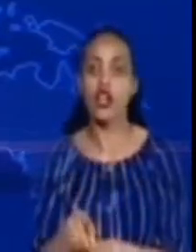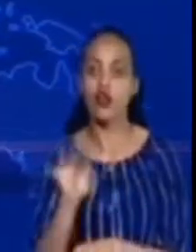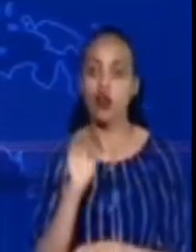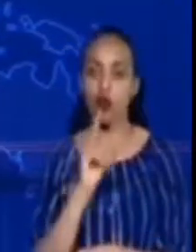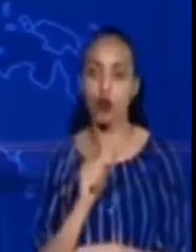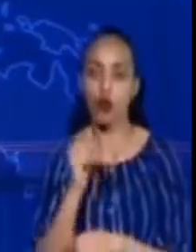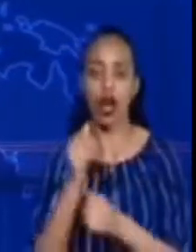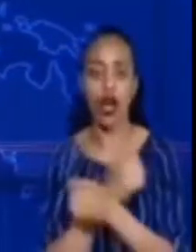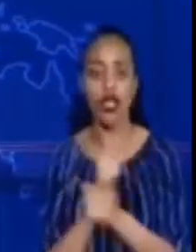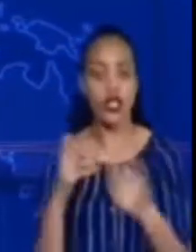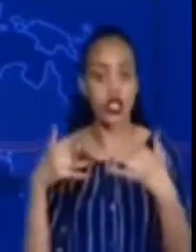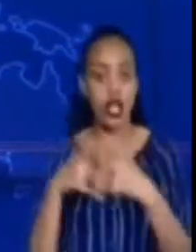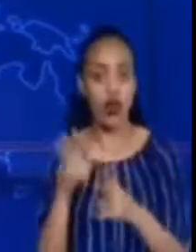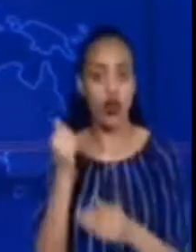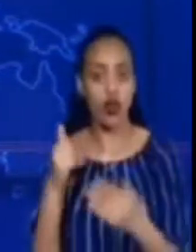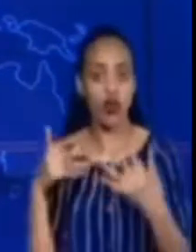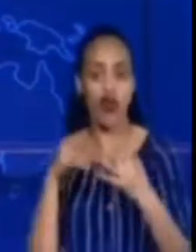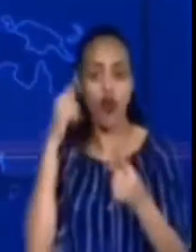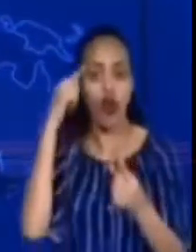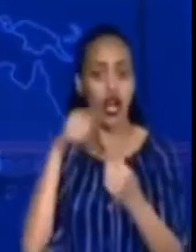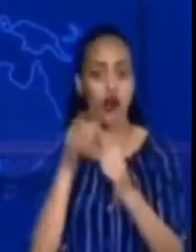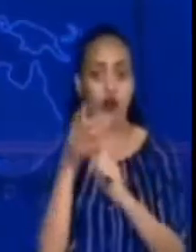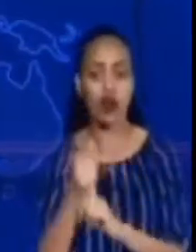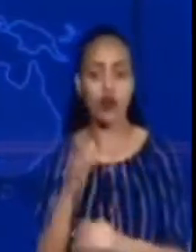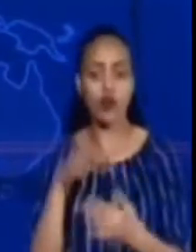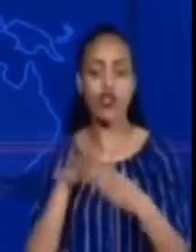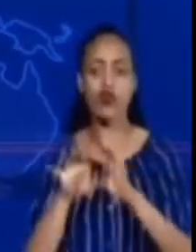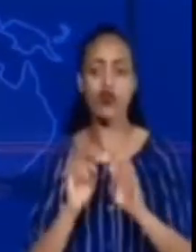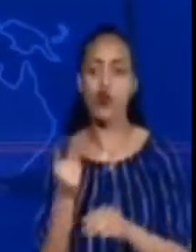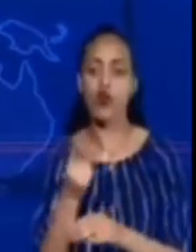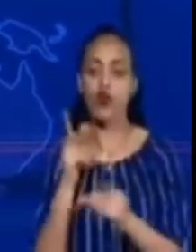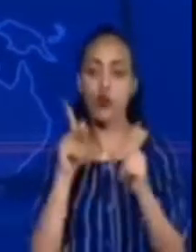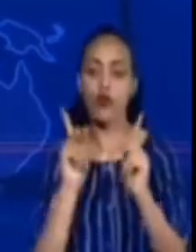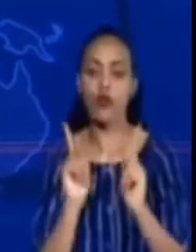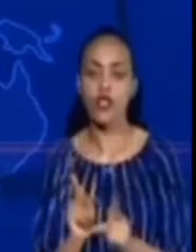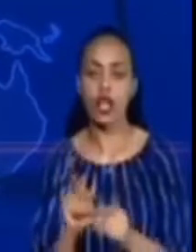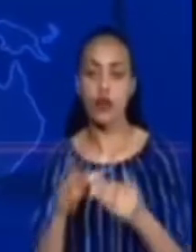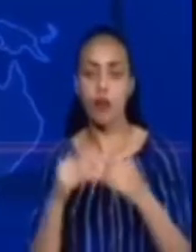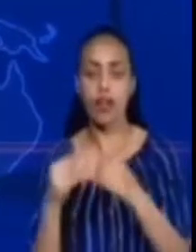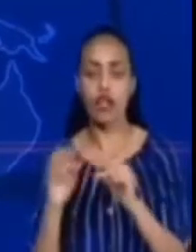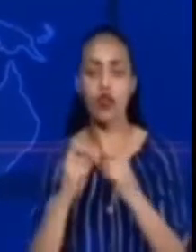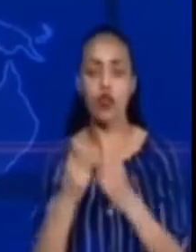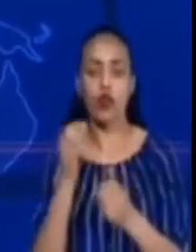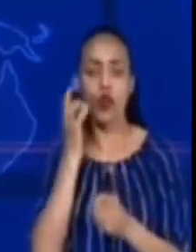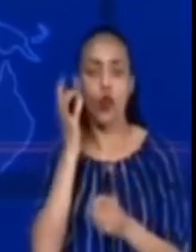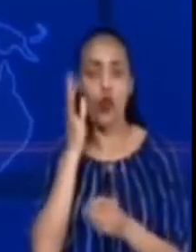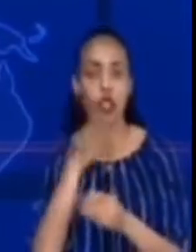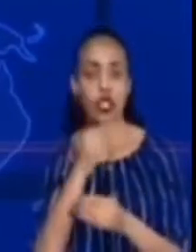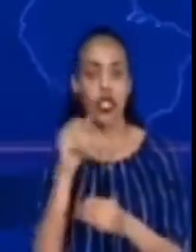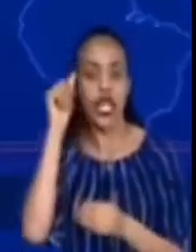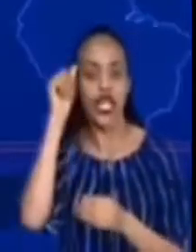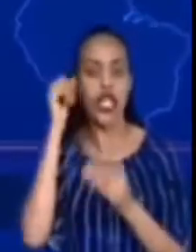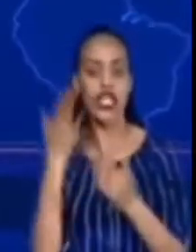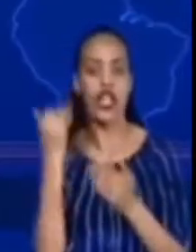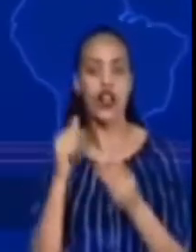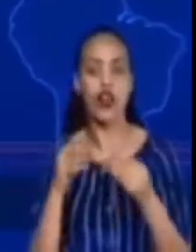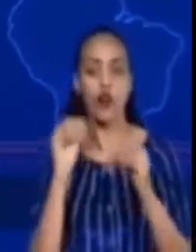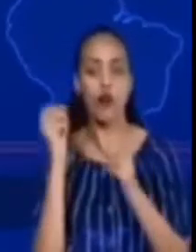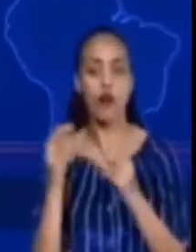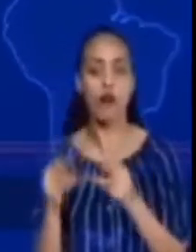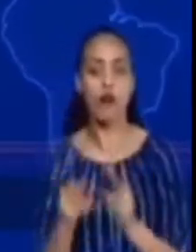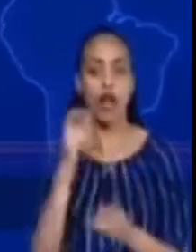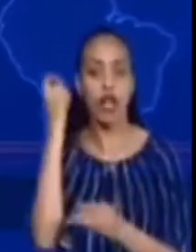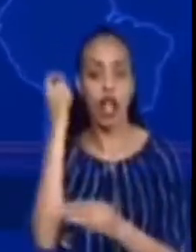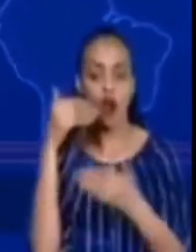የሚያወራ ዘመድኩኝ ኧረ ላልክሰበት ብሎ በቪዲዮና በእንትን የሚቀርብ ሪኩም